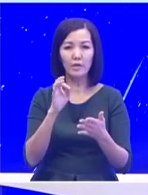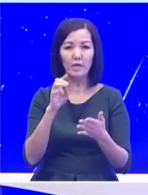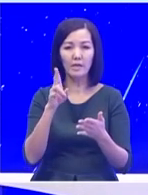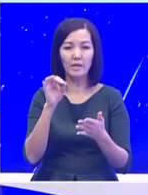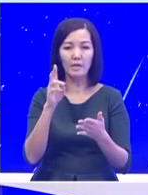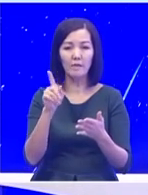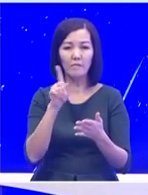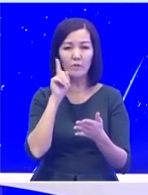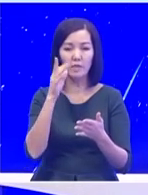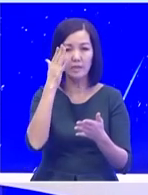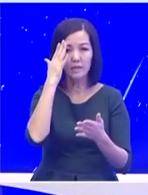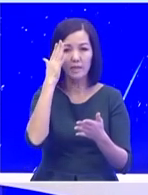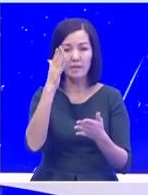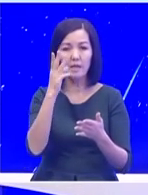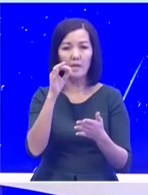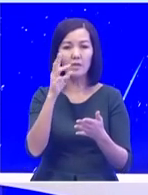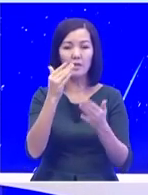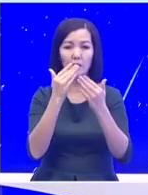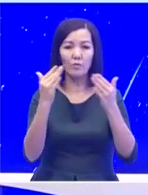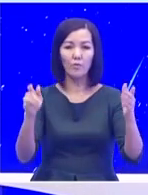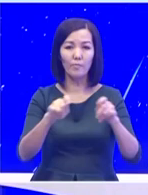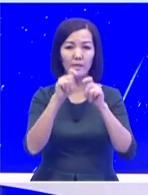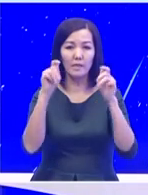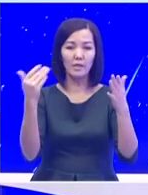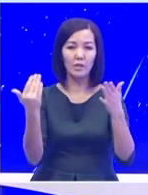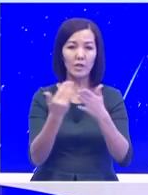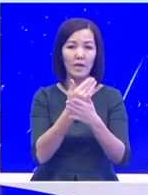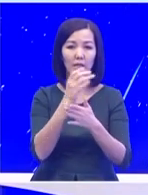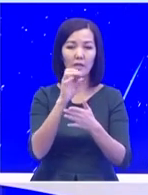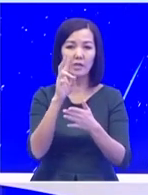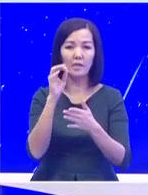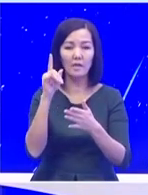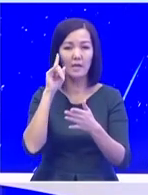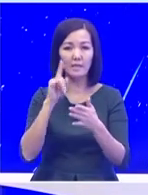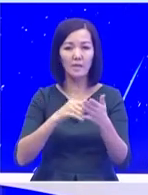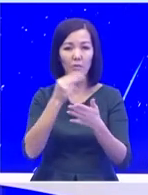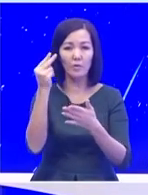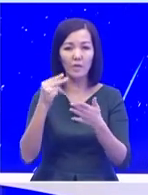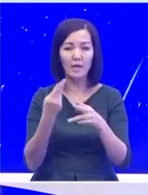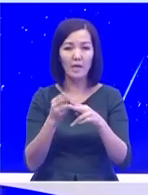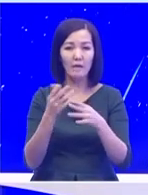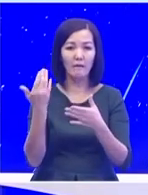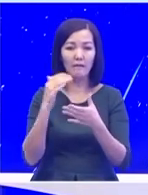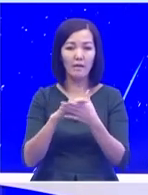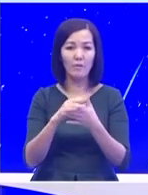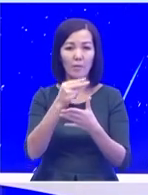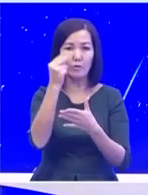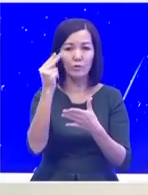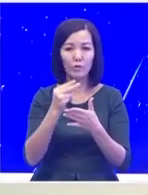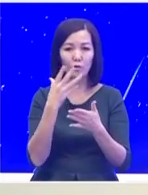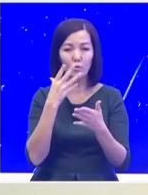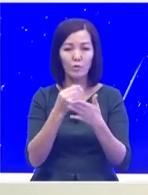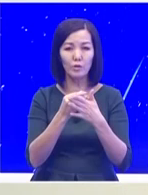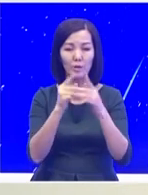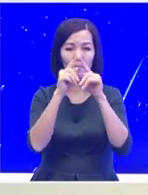пен жас талант Батан Шаттықтың көрмесі ашылды. Жаңатай Шәрденов қазақ бейнелеу өнеріндегі ең танымал суретші. Өзіндік